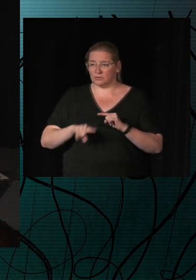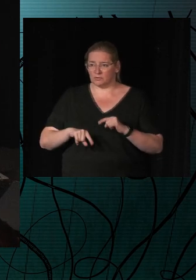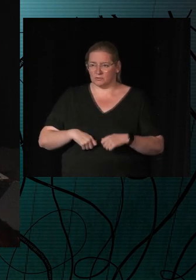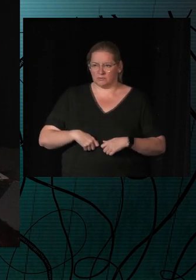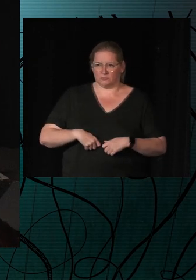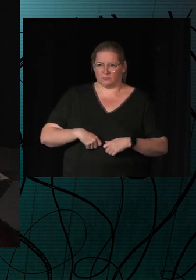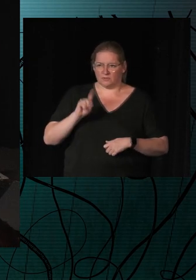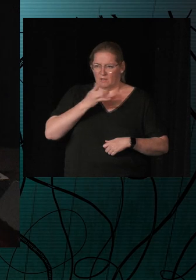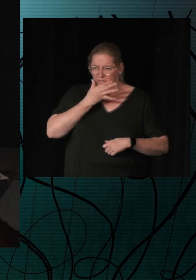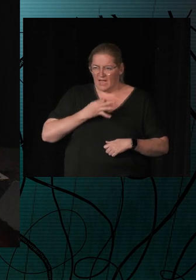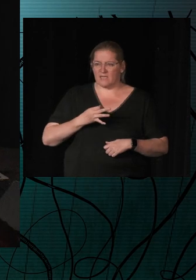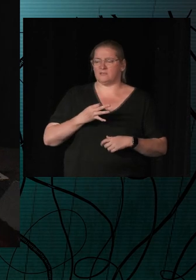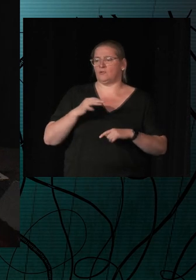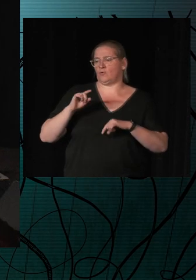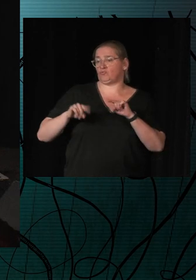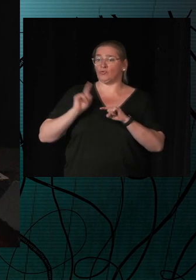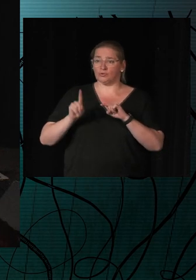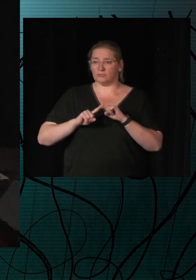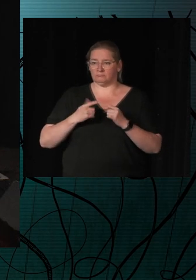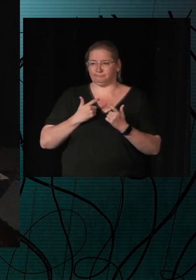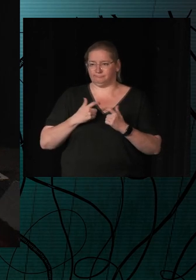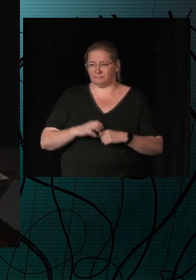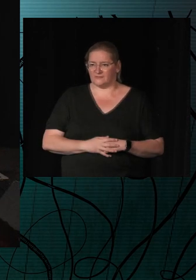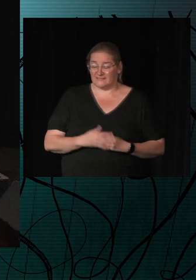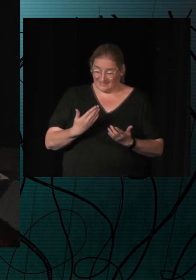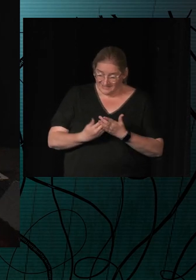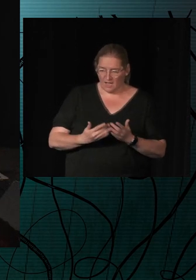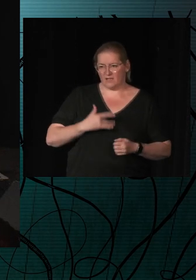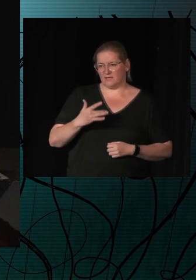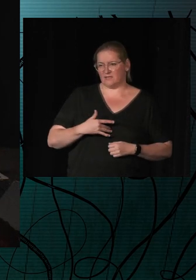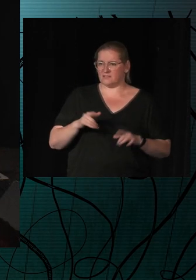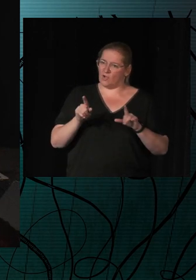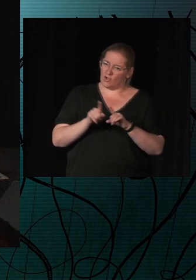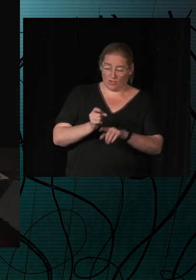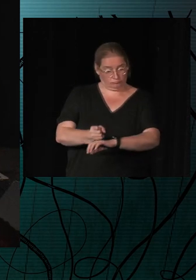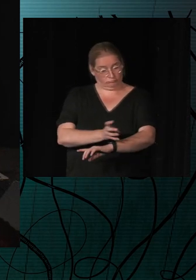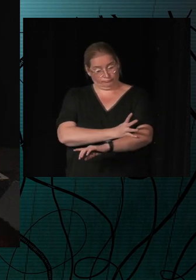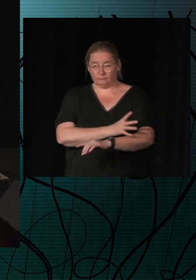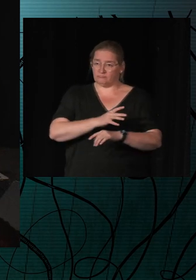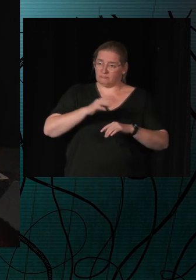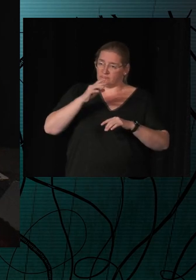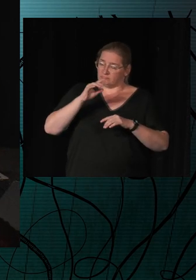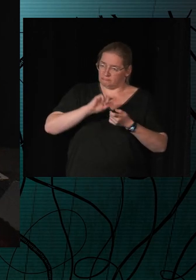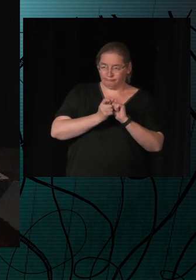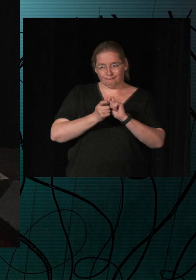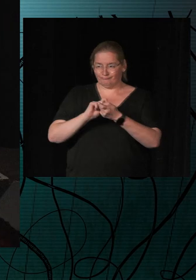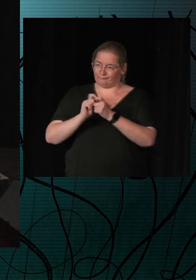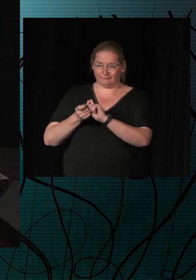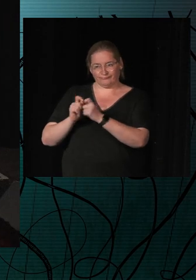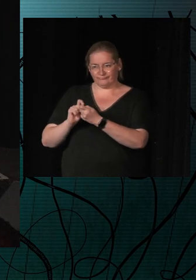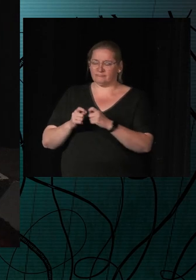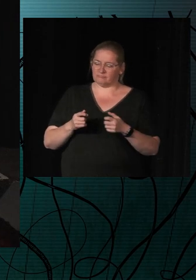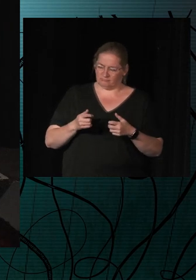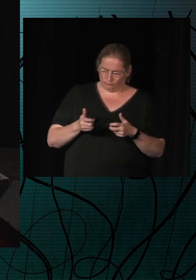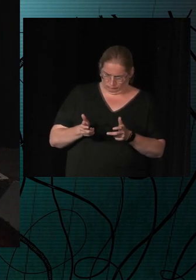et et en fait c'est ça qui est intéressant c'est la multiplicité de ce que de ce qu'on peut ressentir et dans le jeu vidéo ça s'y